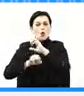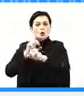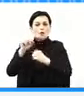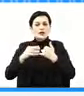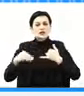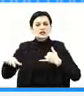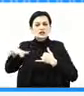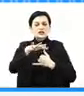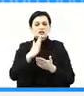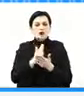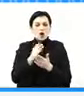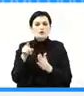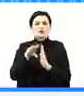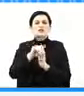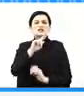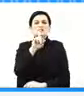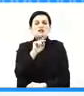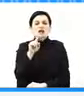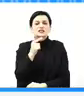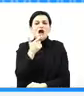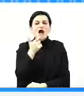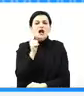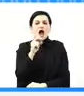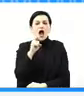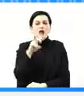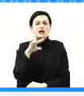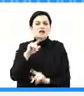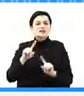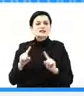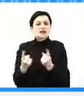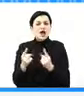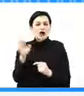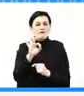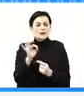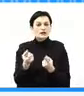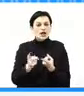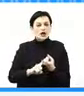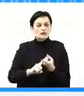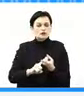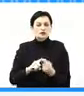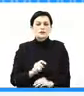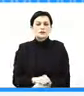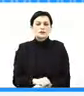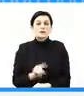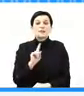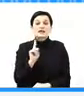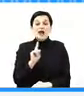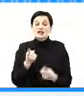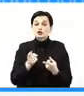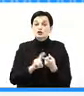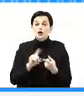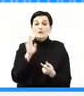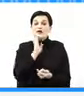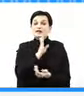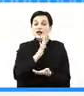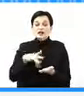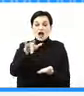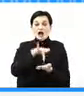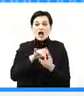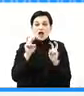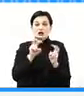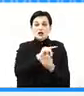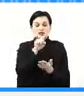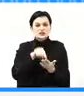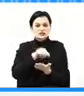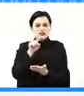ტერიტორიაზე ხდება, მათ შორის ზაზა გახელაძის დაკავებასთან დაკავშირებით. რაც შეეხება დედაქალაქის საკითხებს,